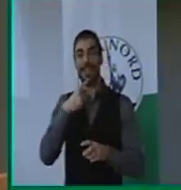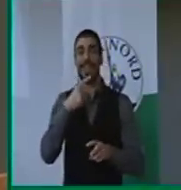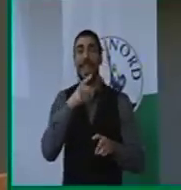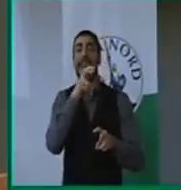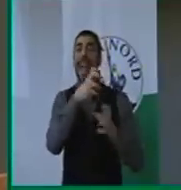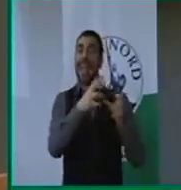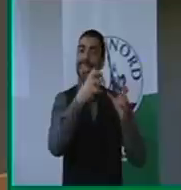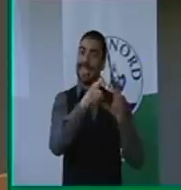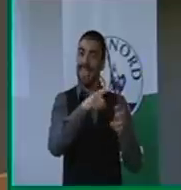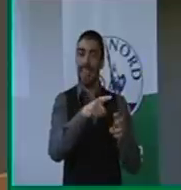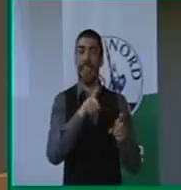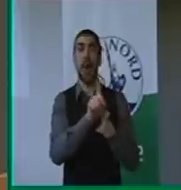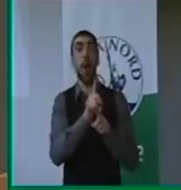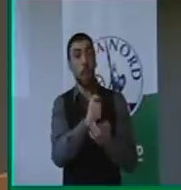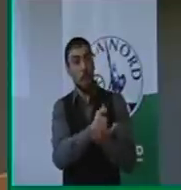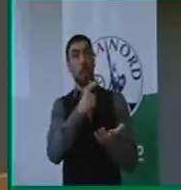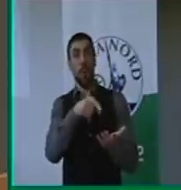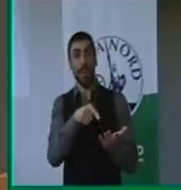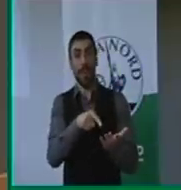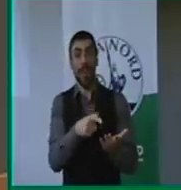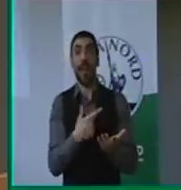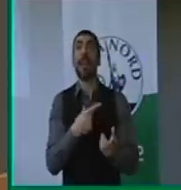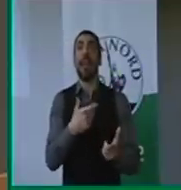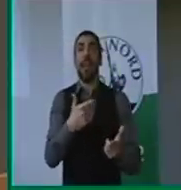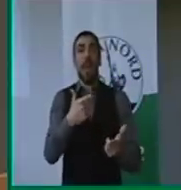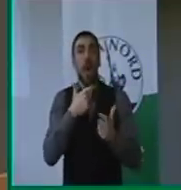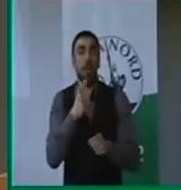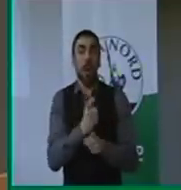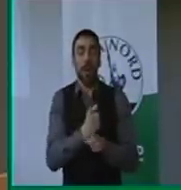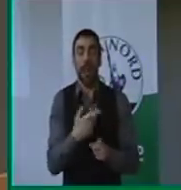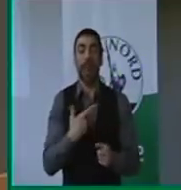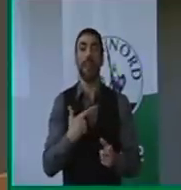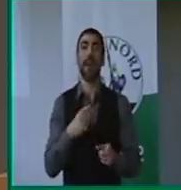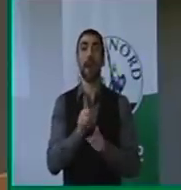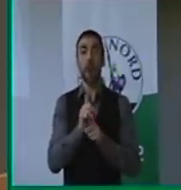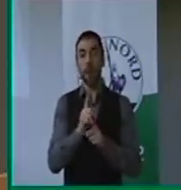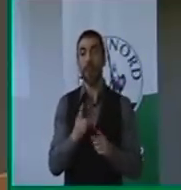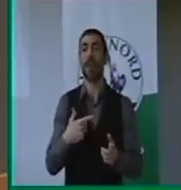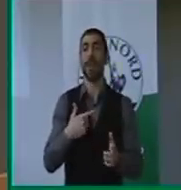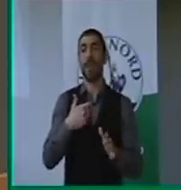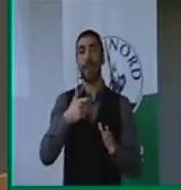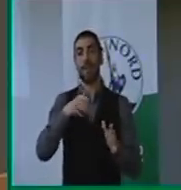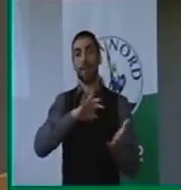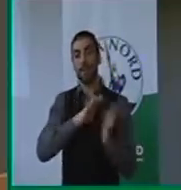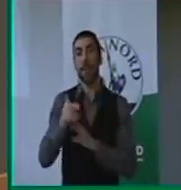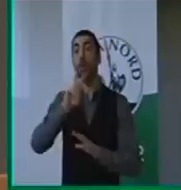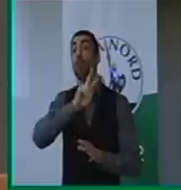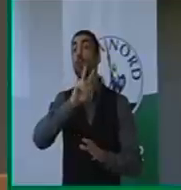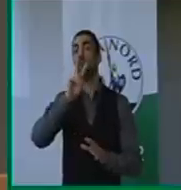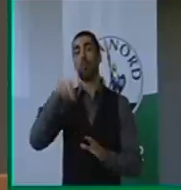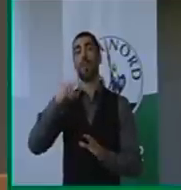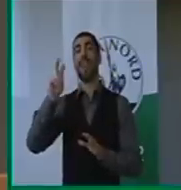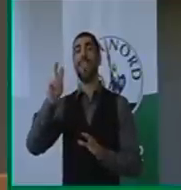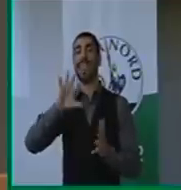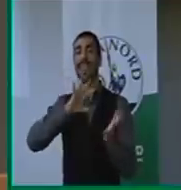Maggiore entità correrà l'obbligo di impegnare il 5% che dopo diventerà Nel 2020